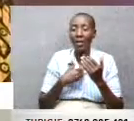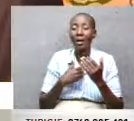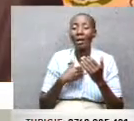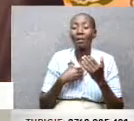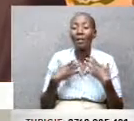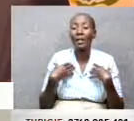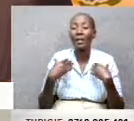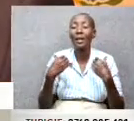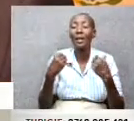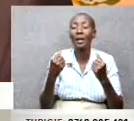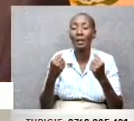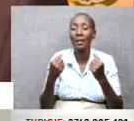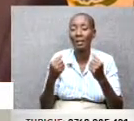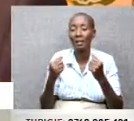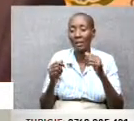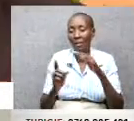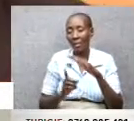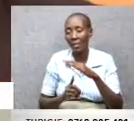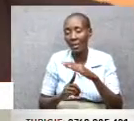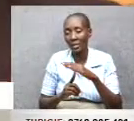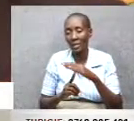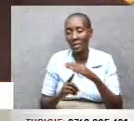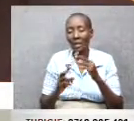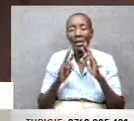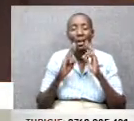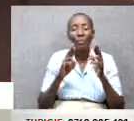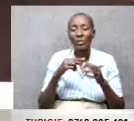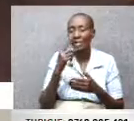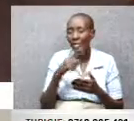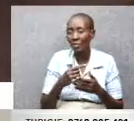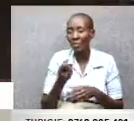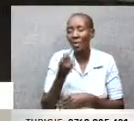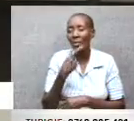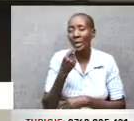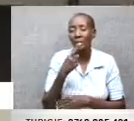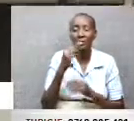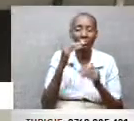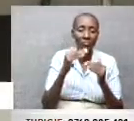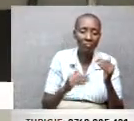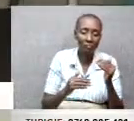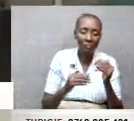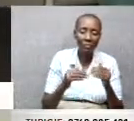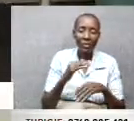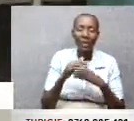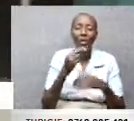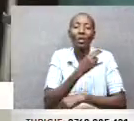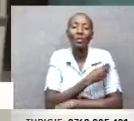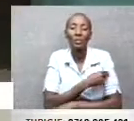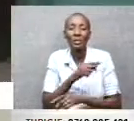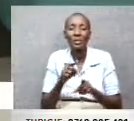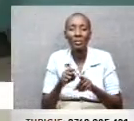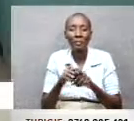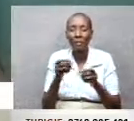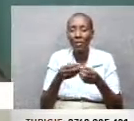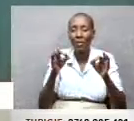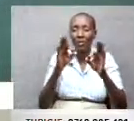bora. Ripoti zimedhihirisha kuna upungufu wa madawa, vifaa vya hospitali na idadi ndogo ya maafisa wa